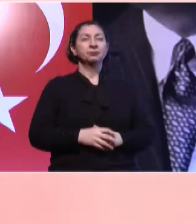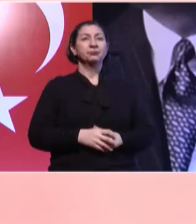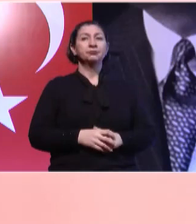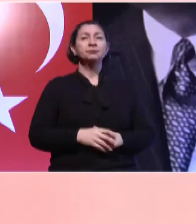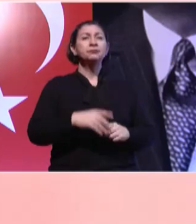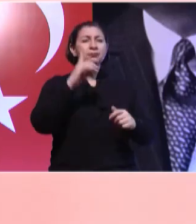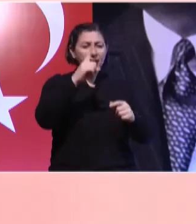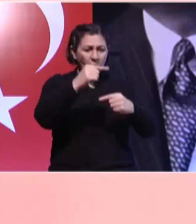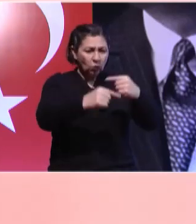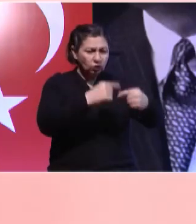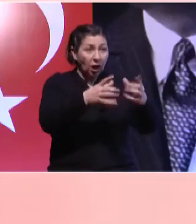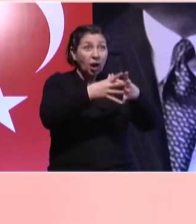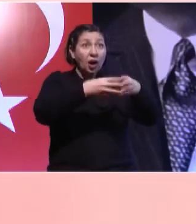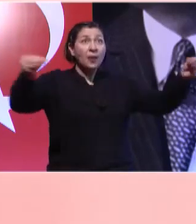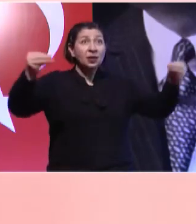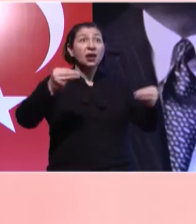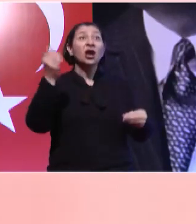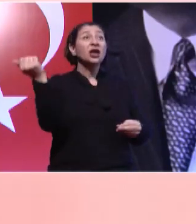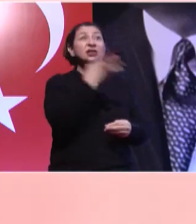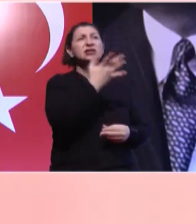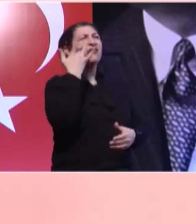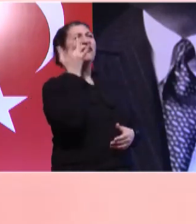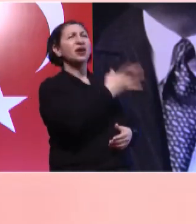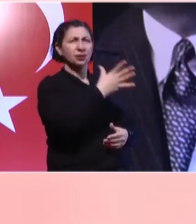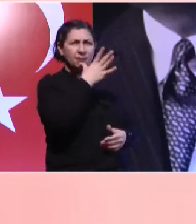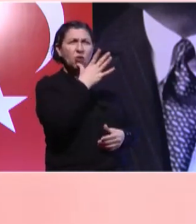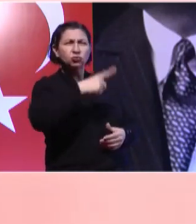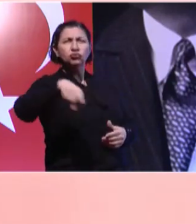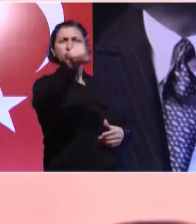Bir kuşağı yok ettiğimizin kaç kişi farkında acaba?